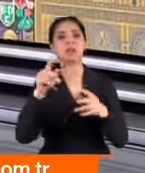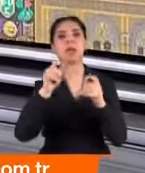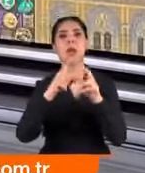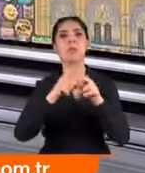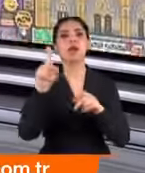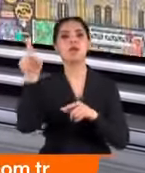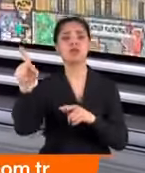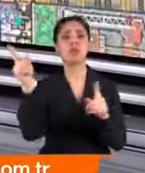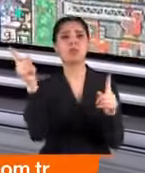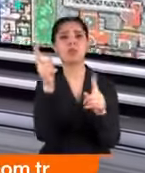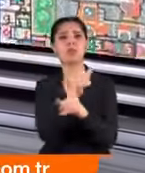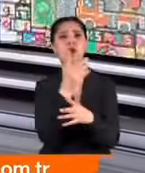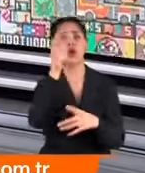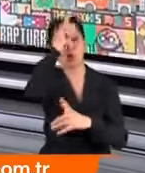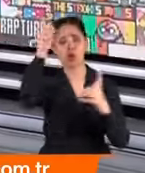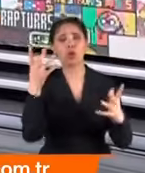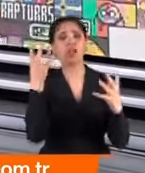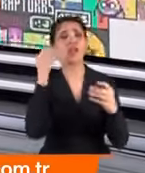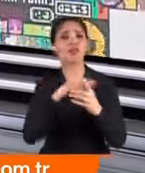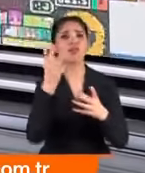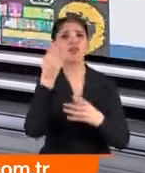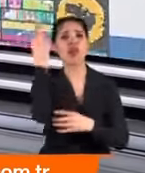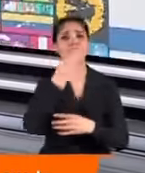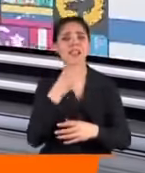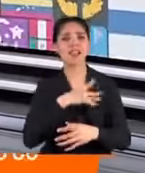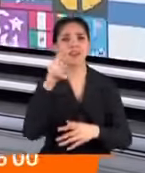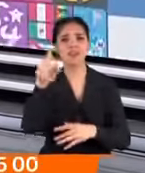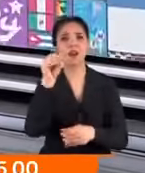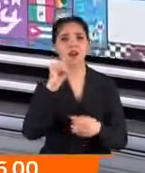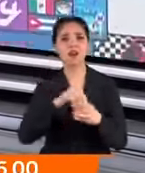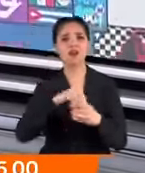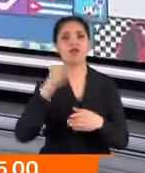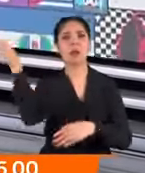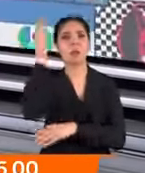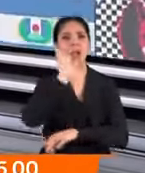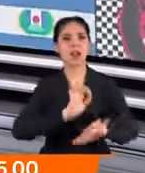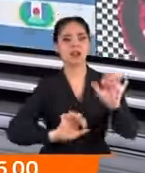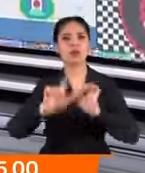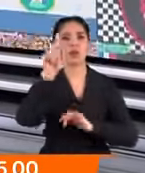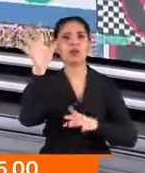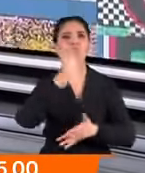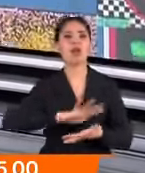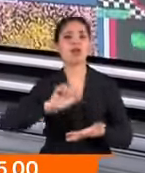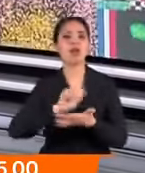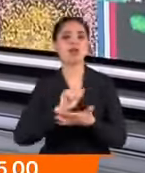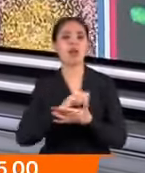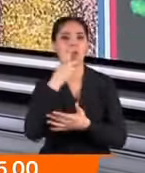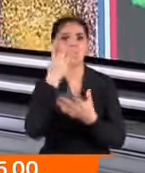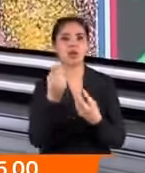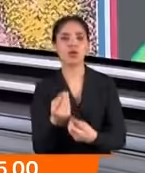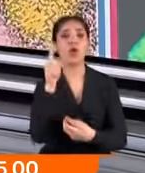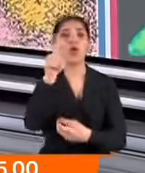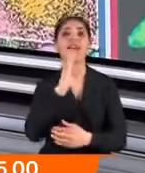TB2'ye kadar Türkiye'den de birçok görselin oluşturulduğu tuvalde bayrak savunması sosyal medyanın gündemine oturdu.